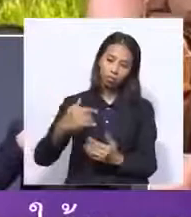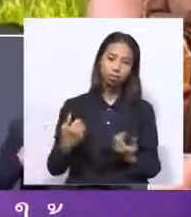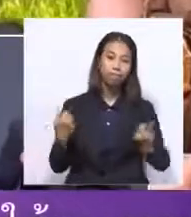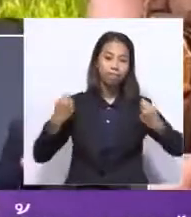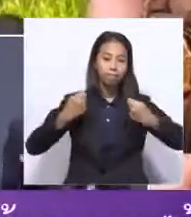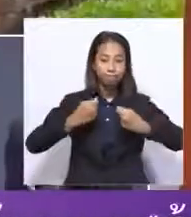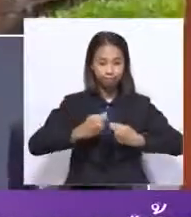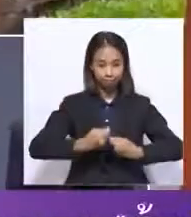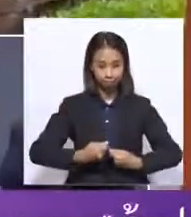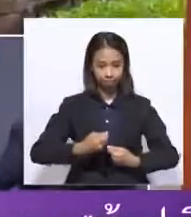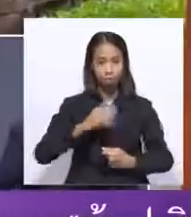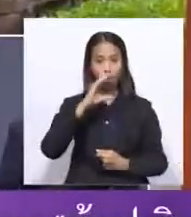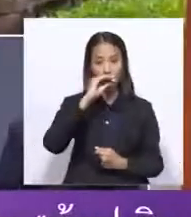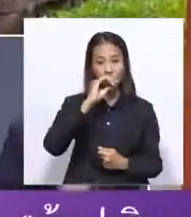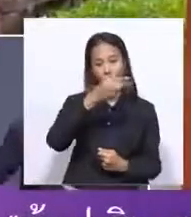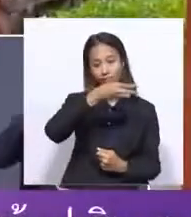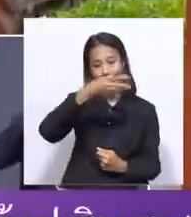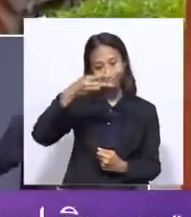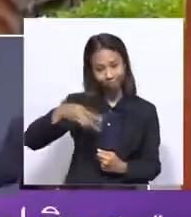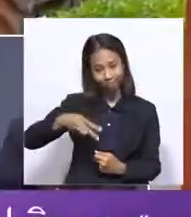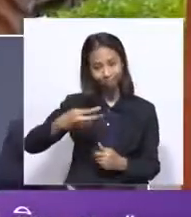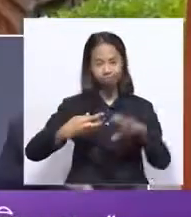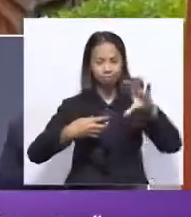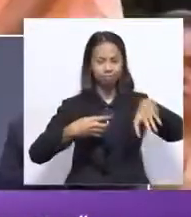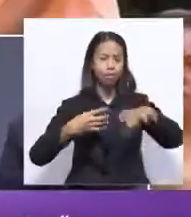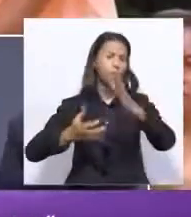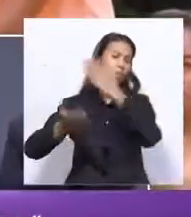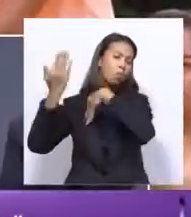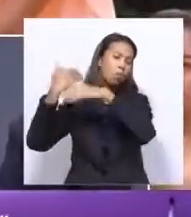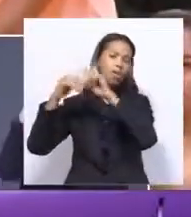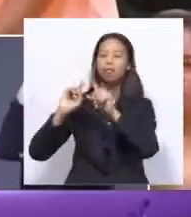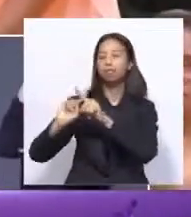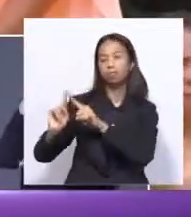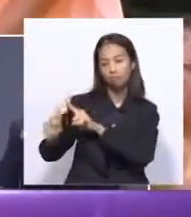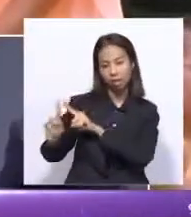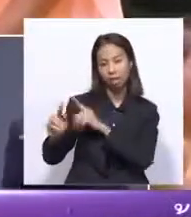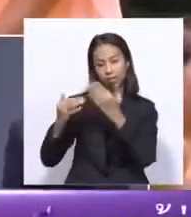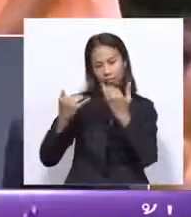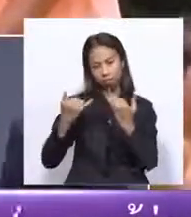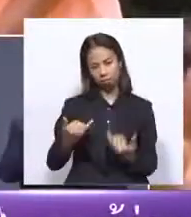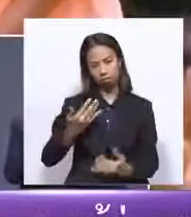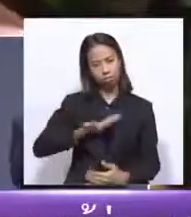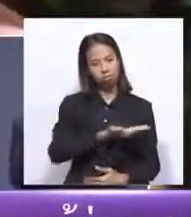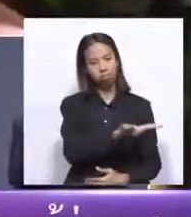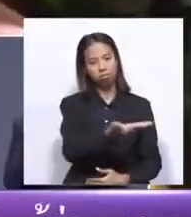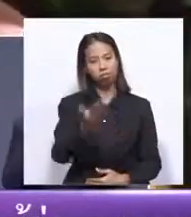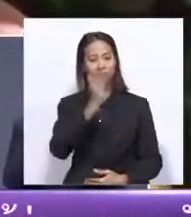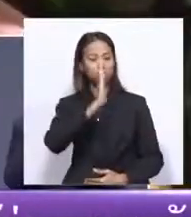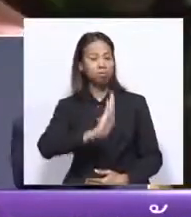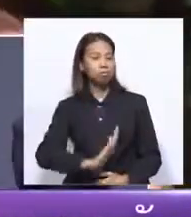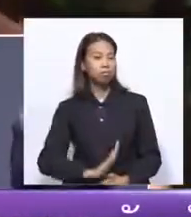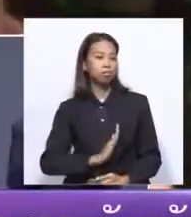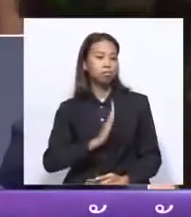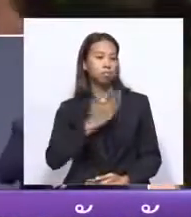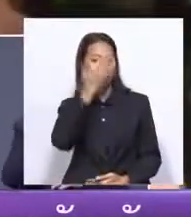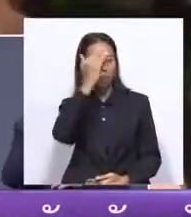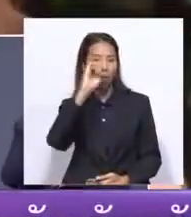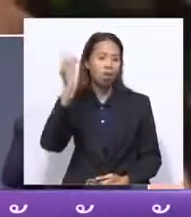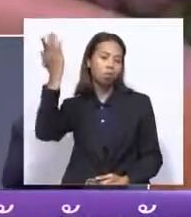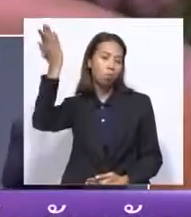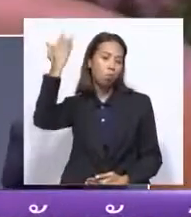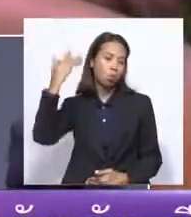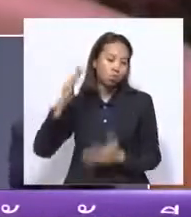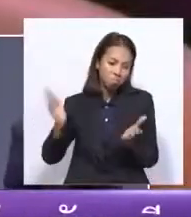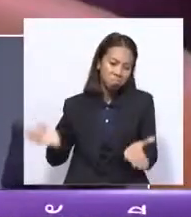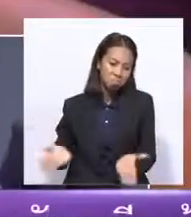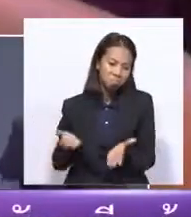แต่งกายภาษาไปจนถึงโบราณสถานโบราณวัตถุนะครับซึ่งถือเป็นความภาคภูมิใจที่บรรพบุรุษไทยได้สร้างเอาไว้ให้ลูกหล